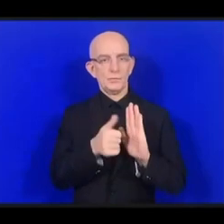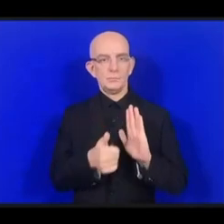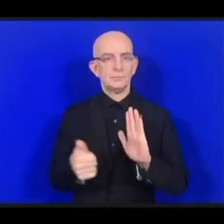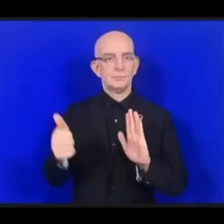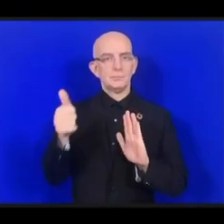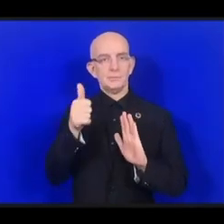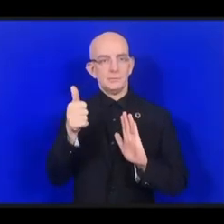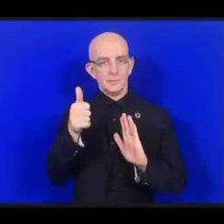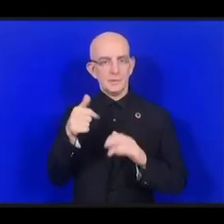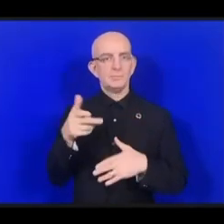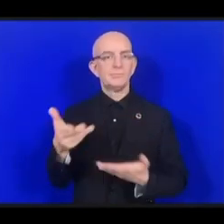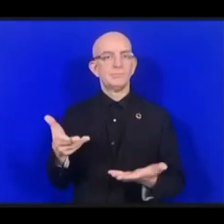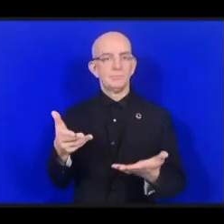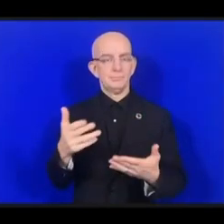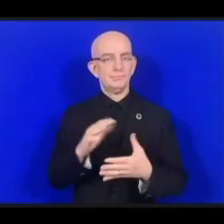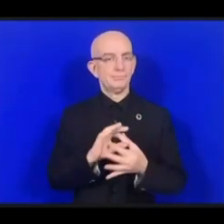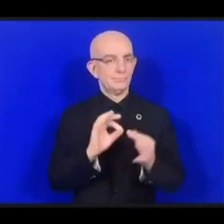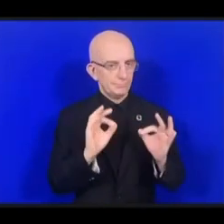ユスの方々